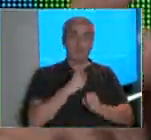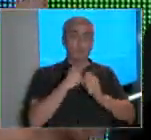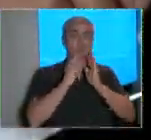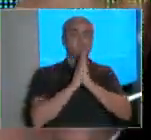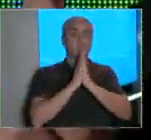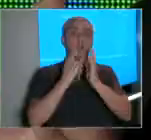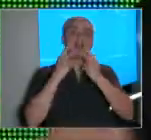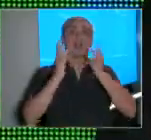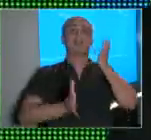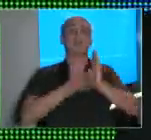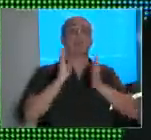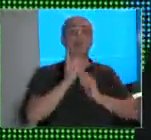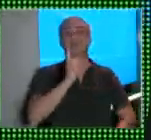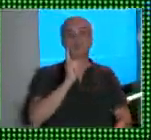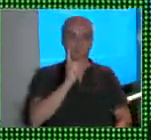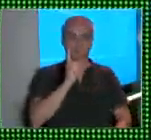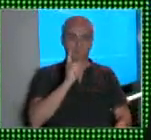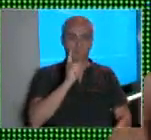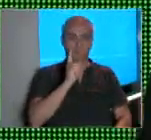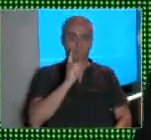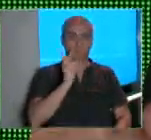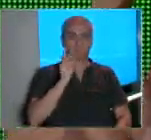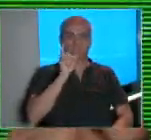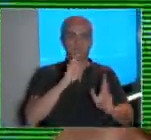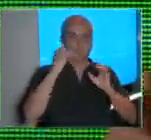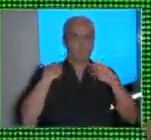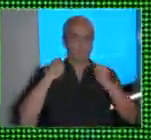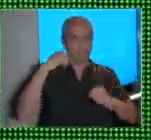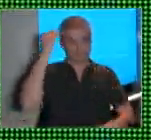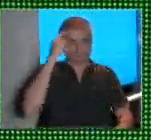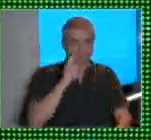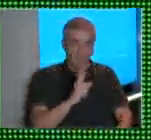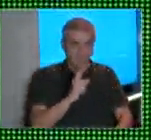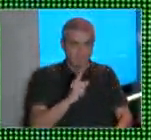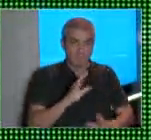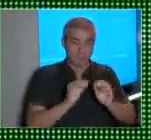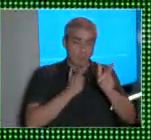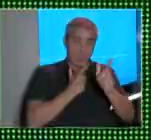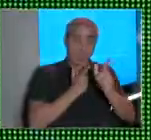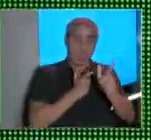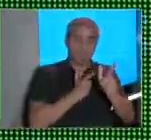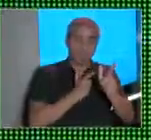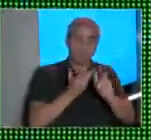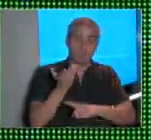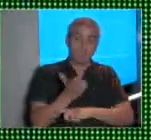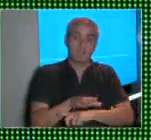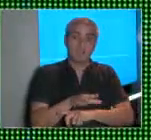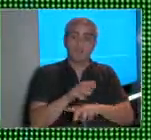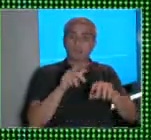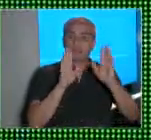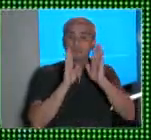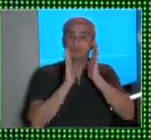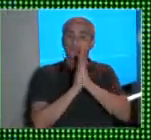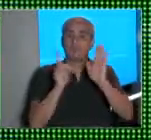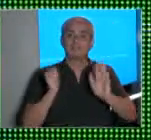בקריאה להגיב באלימות. אנשי ביטחון פלסטינים פתחו באש והרגו